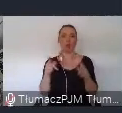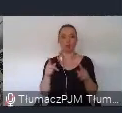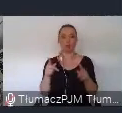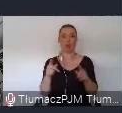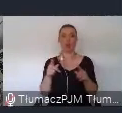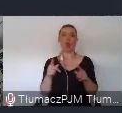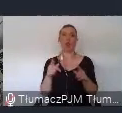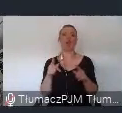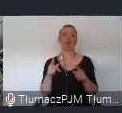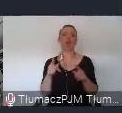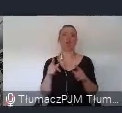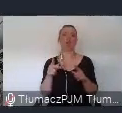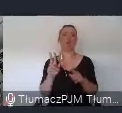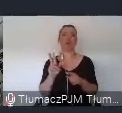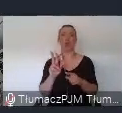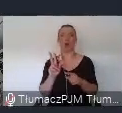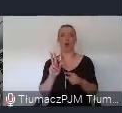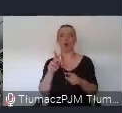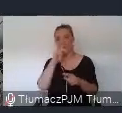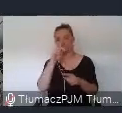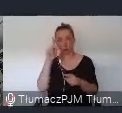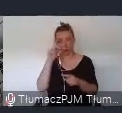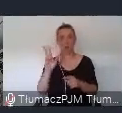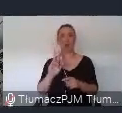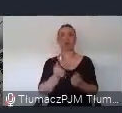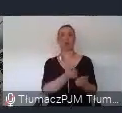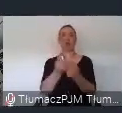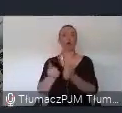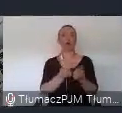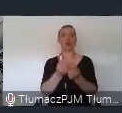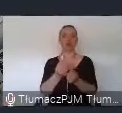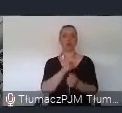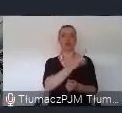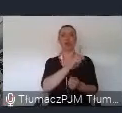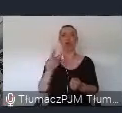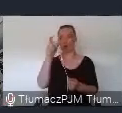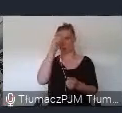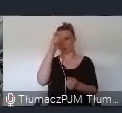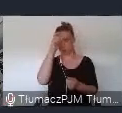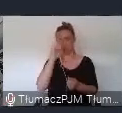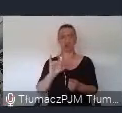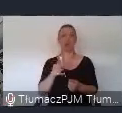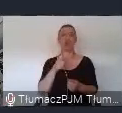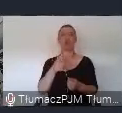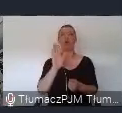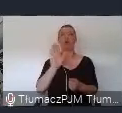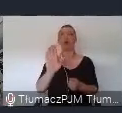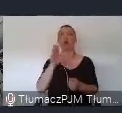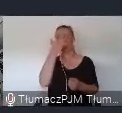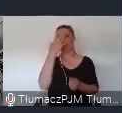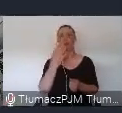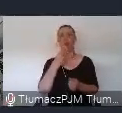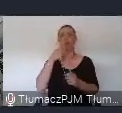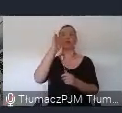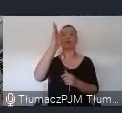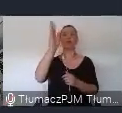siedzi społeczność, używa tego do celów ogrzewania ciepłej wody, więc perspektywa, jak to ma wyglądać w przyszłości, jest dla wszystkich bardzo, bardzo